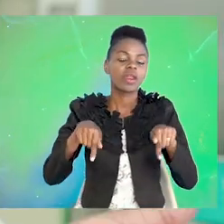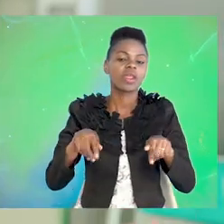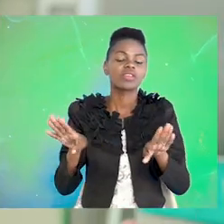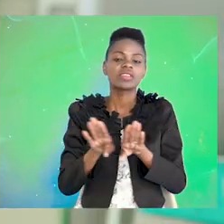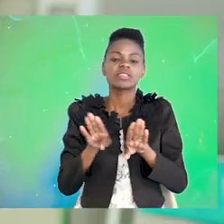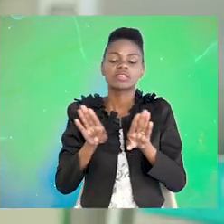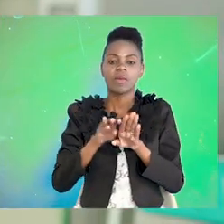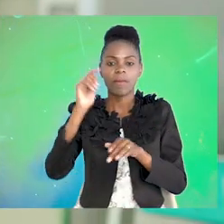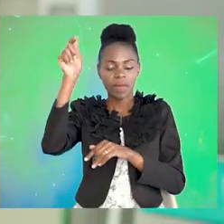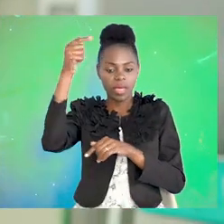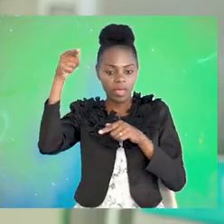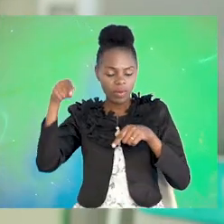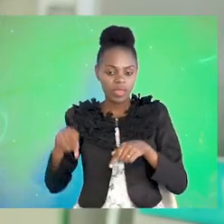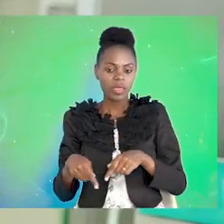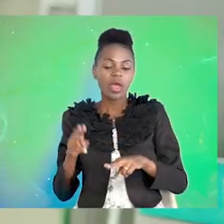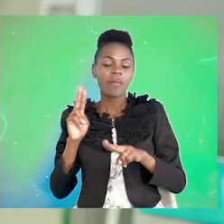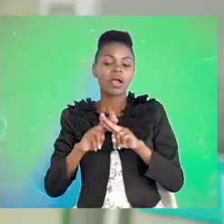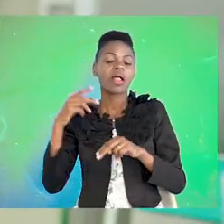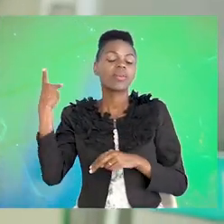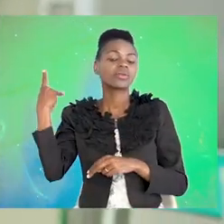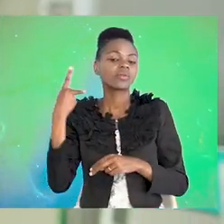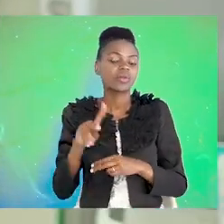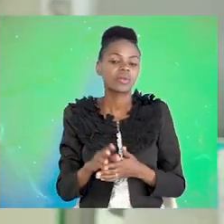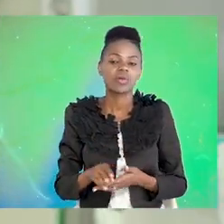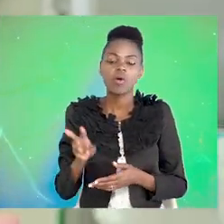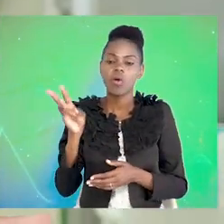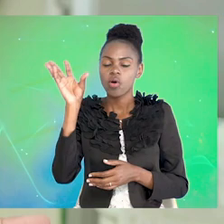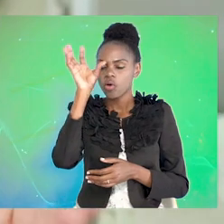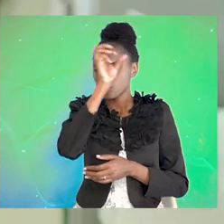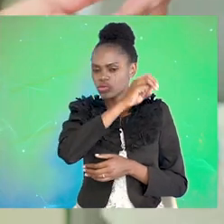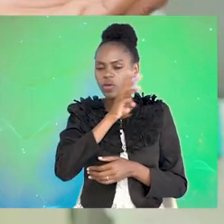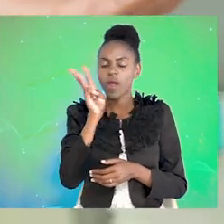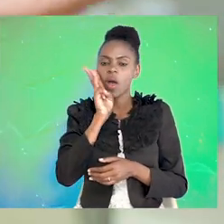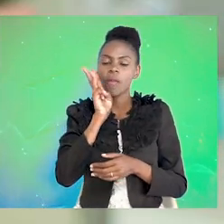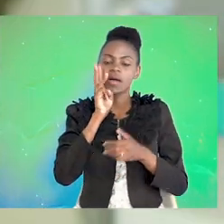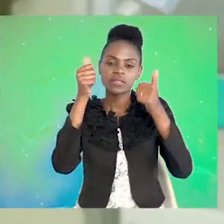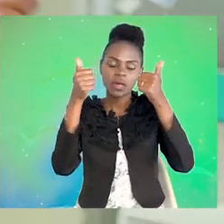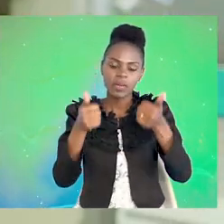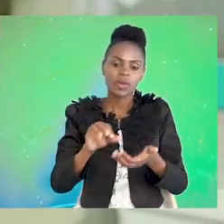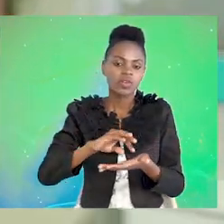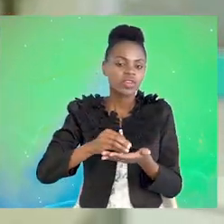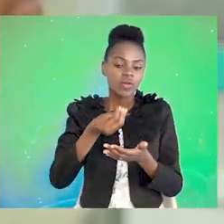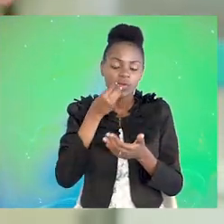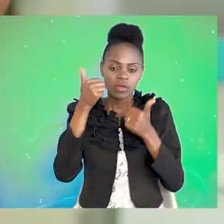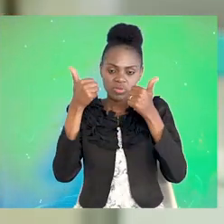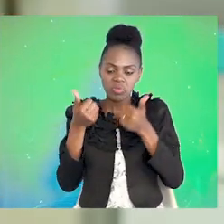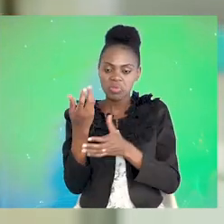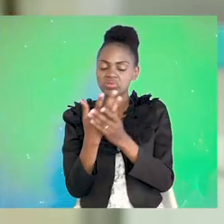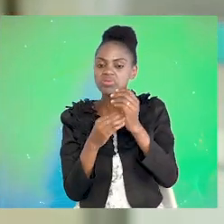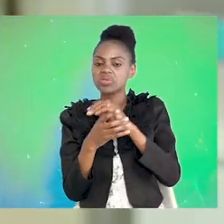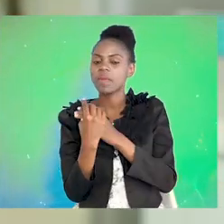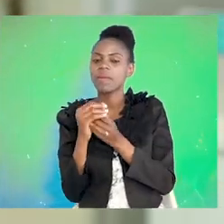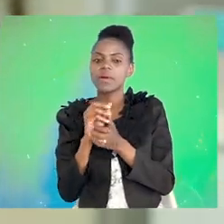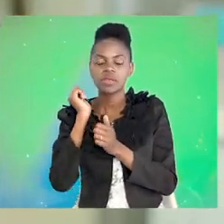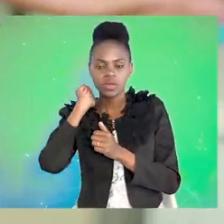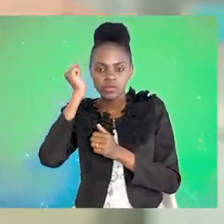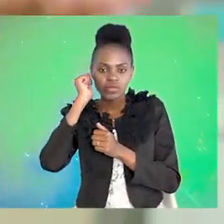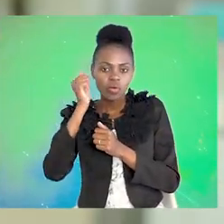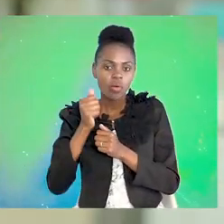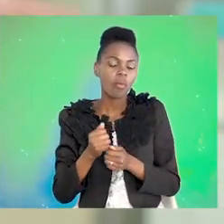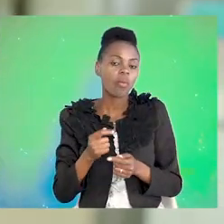lathuli pampeni. Iyo osowa madza ukhondo, chakudya chosamalika, osasamba mmanja ndi sopa